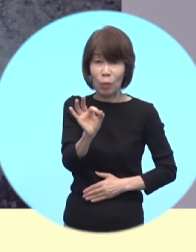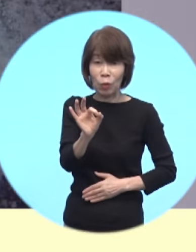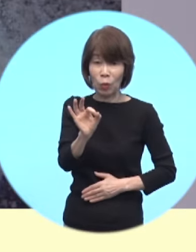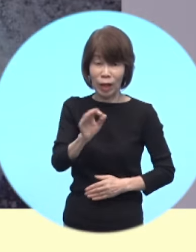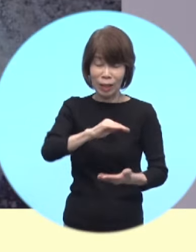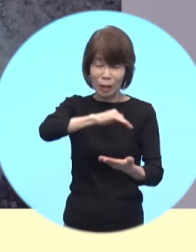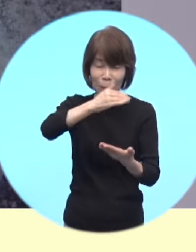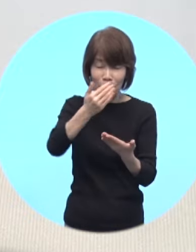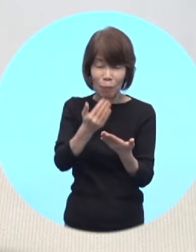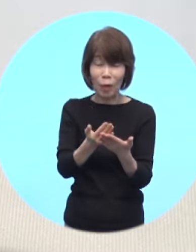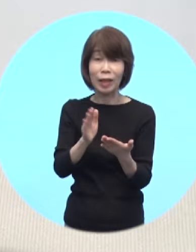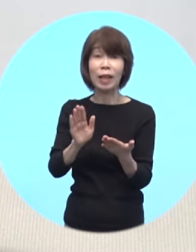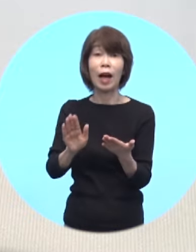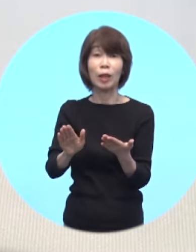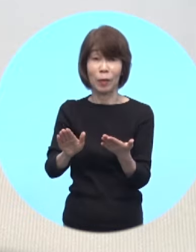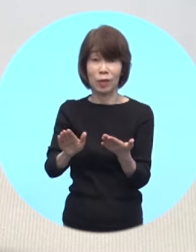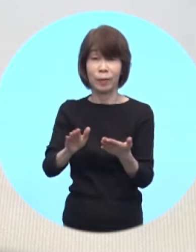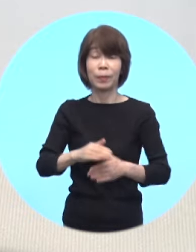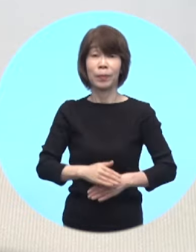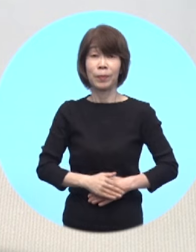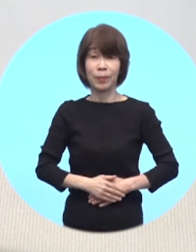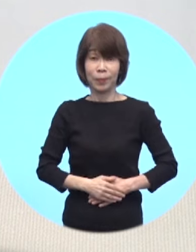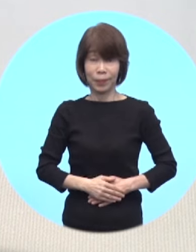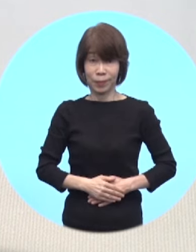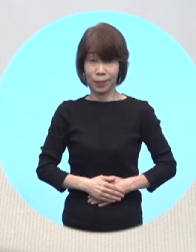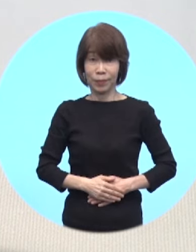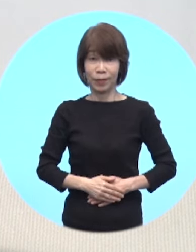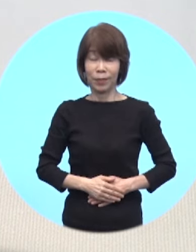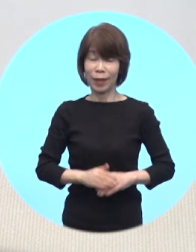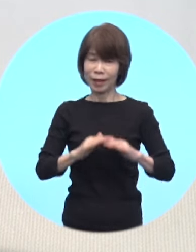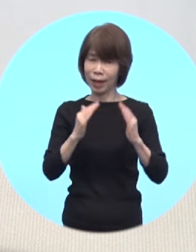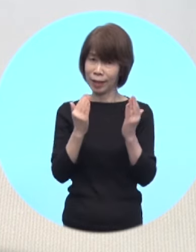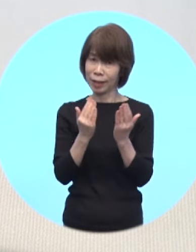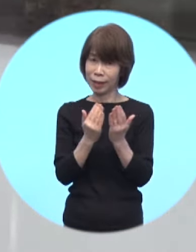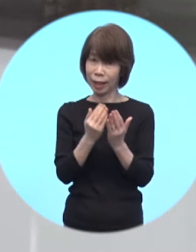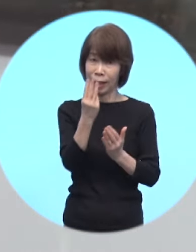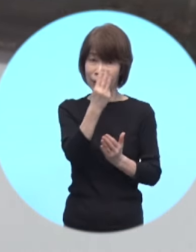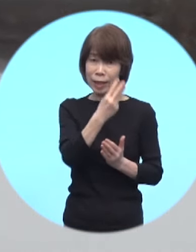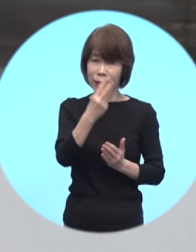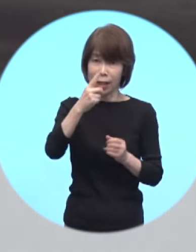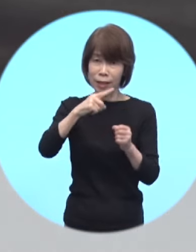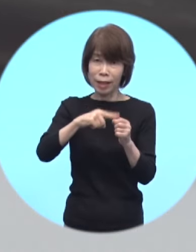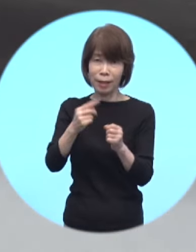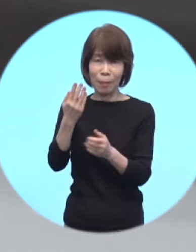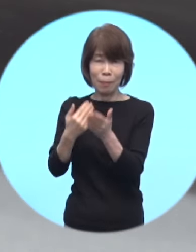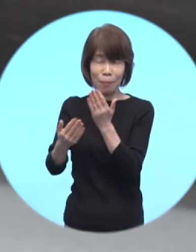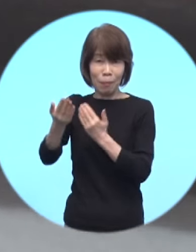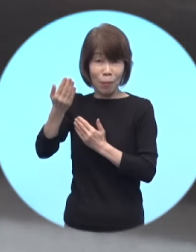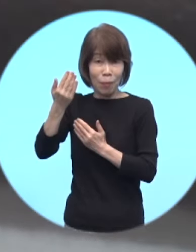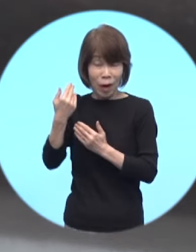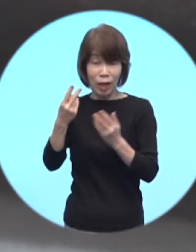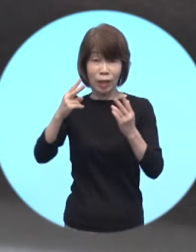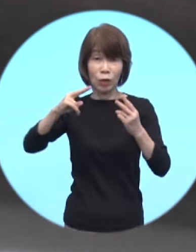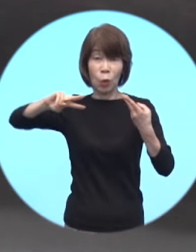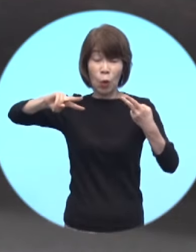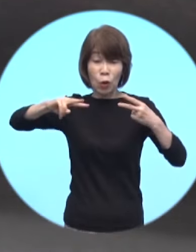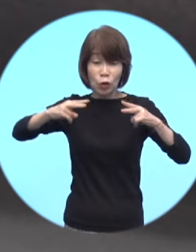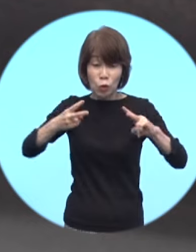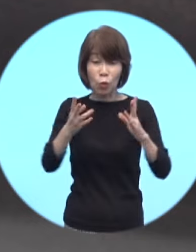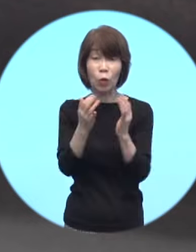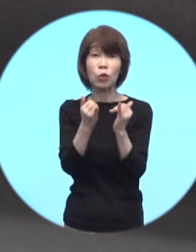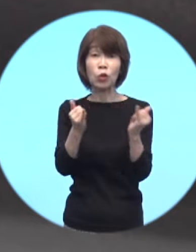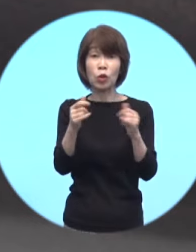この中屋沢遺跡の出土品の特徴です。だいたい3000年ぐらい前ですかねの縄文人の生活をよ